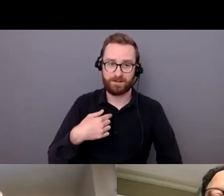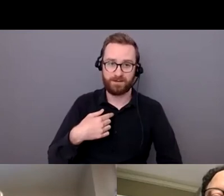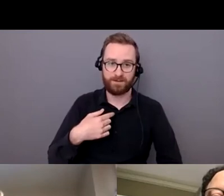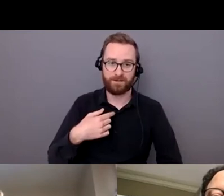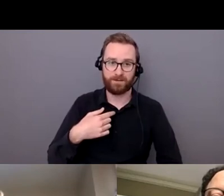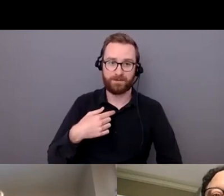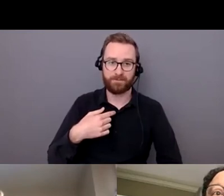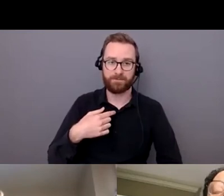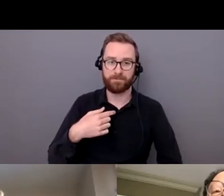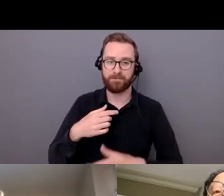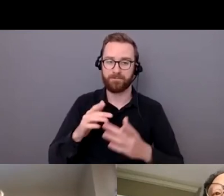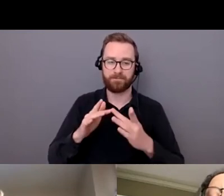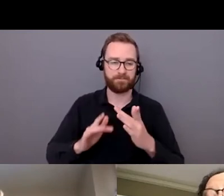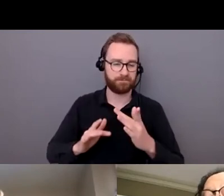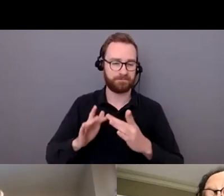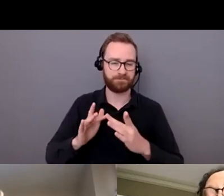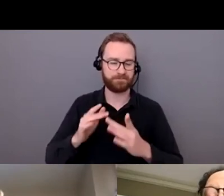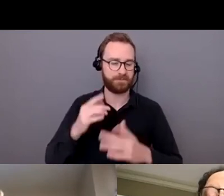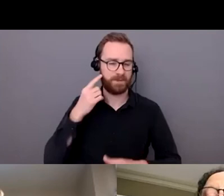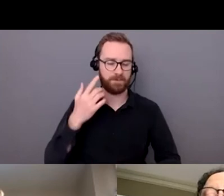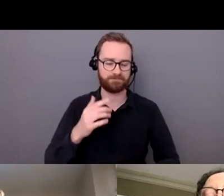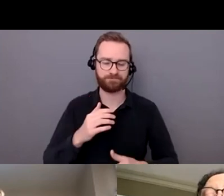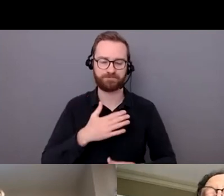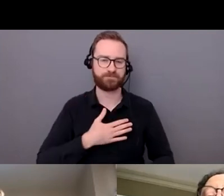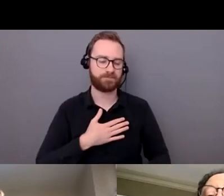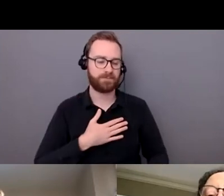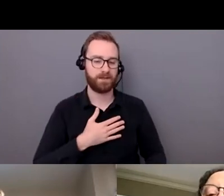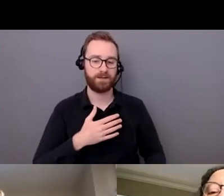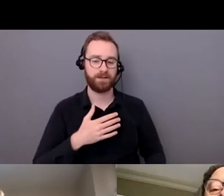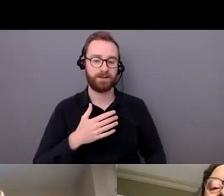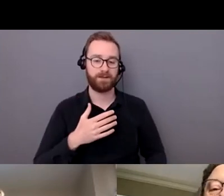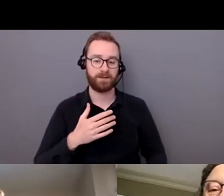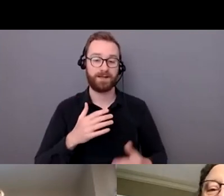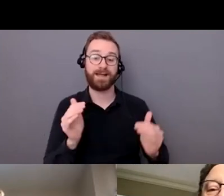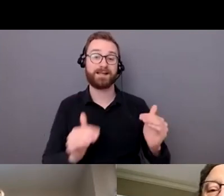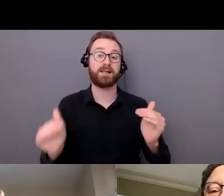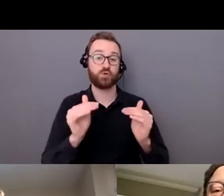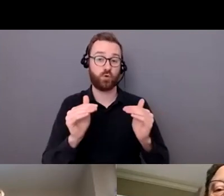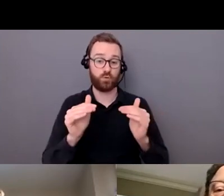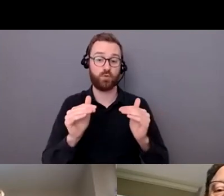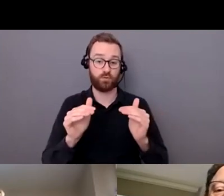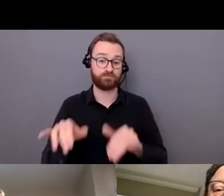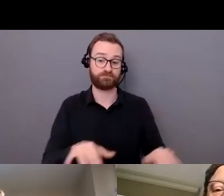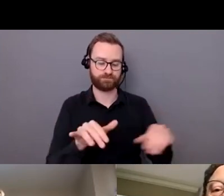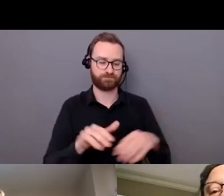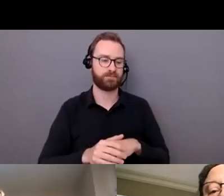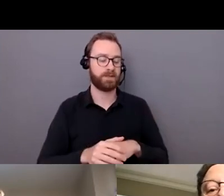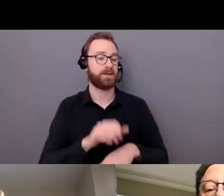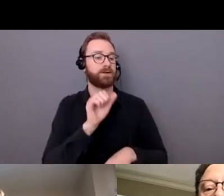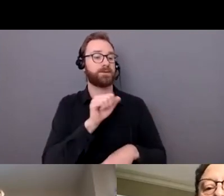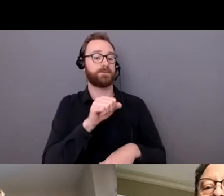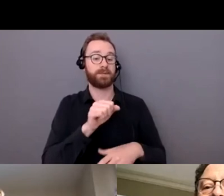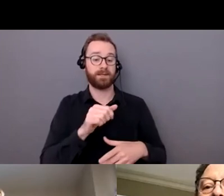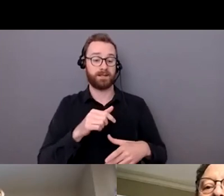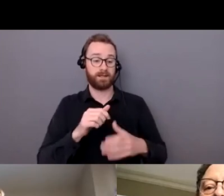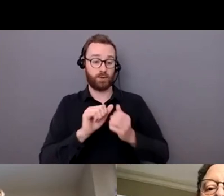ça. Ben oui, parce que ce qui peut être compensé par des collègues de travail quand je suis en présentiel devrait être compensé